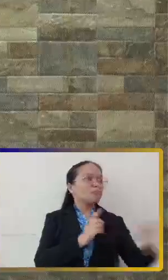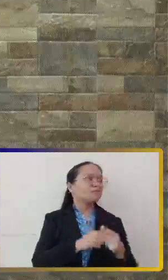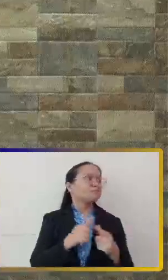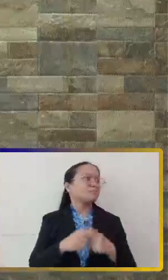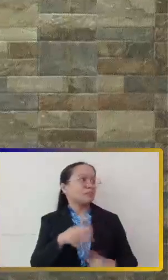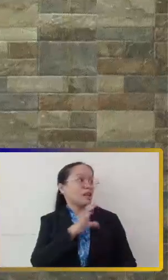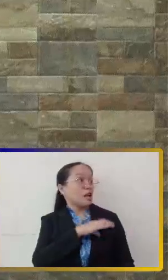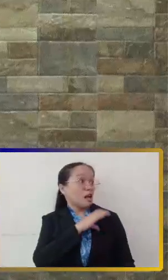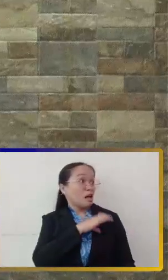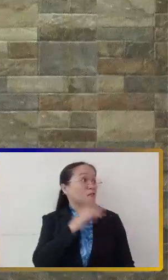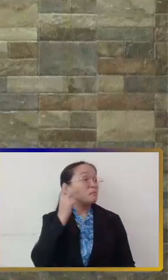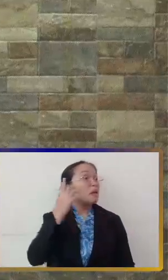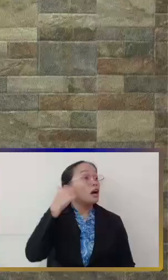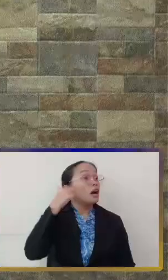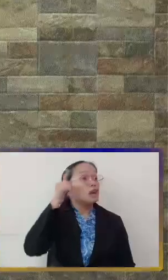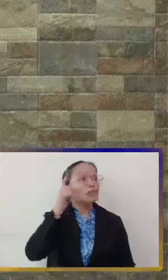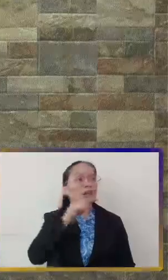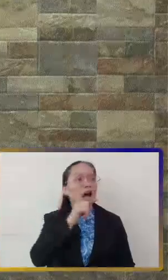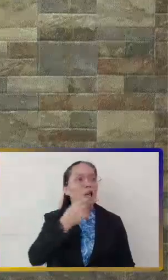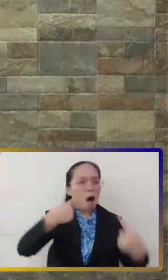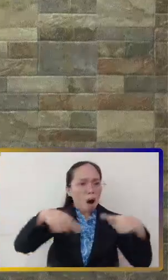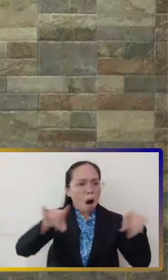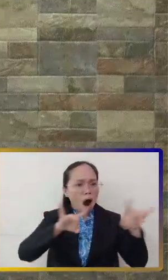angus na baka.